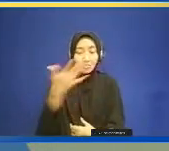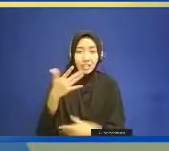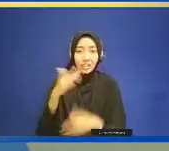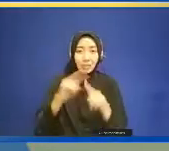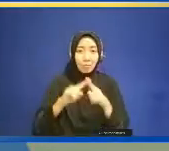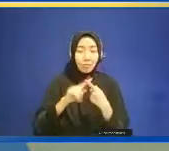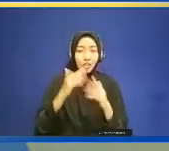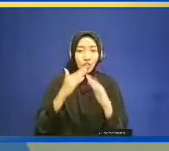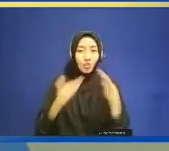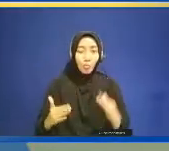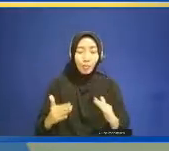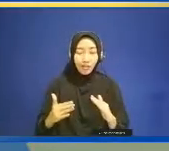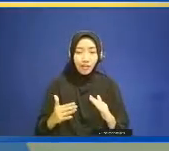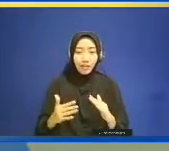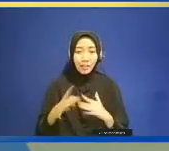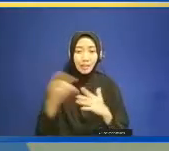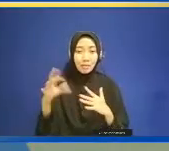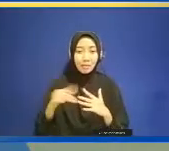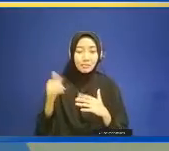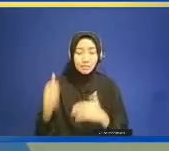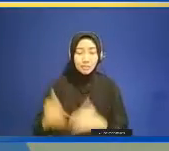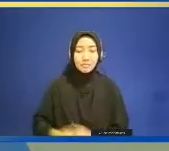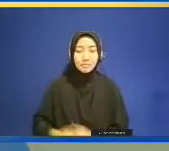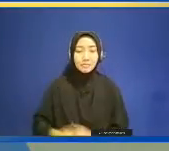rumah adalah salah satu yang terpilih